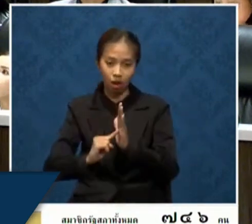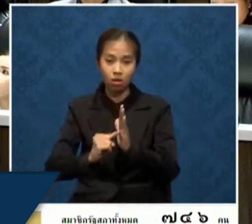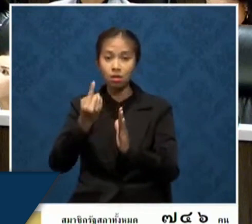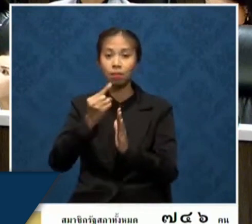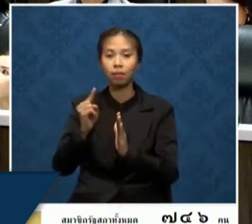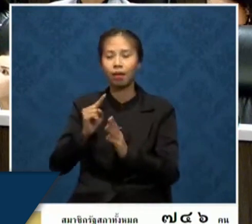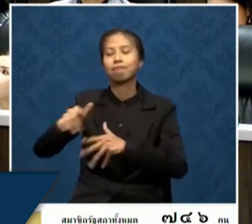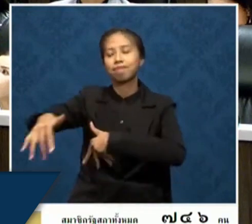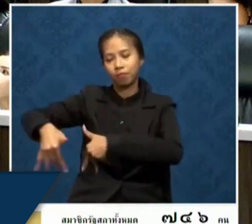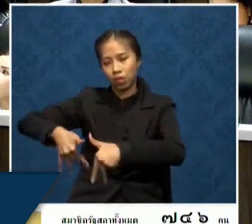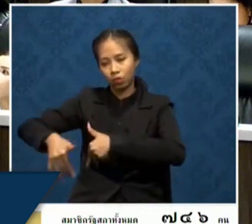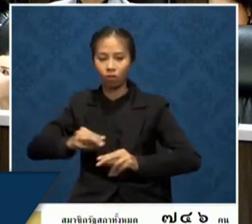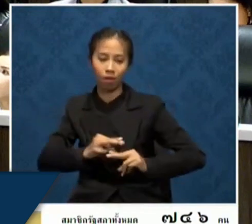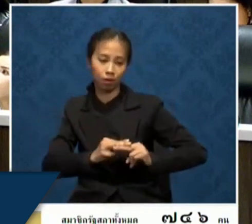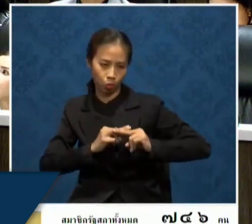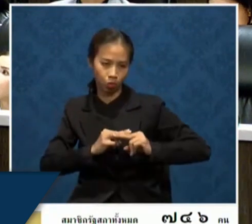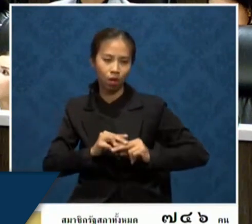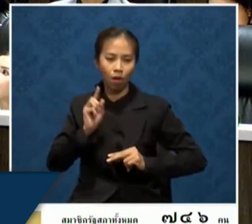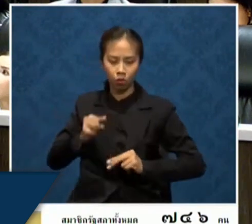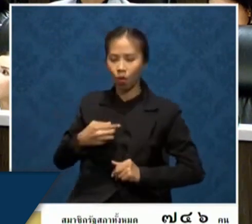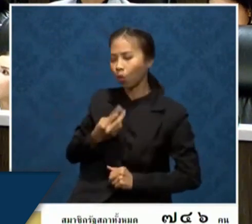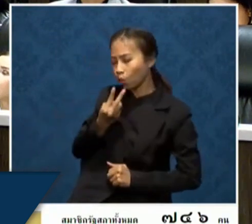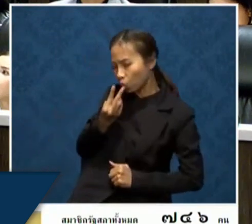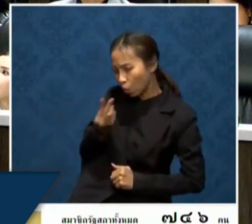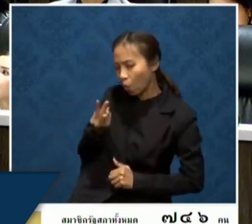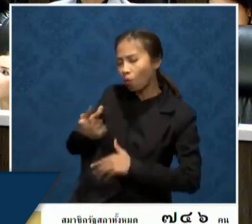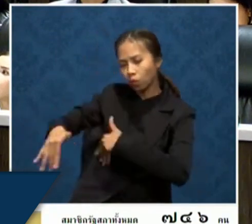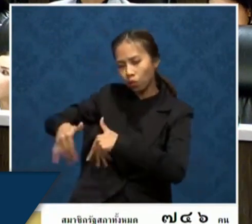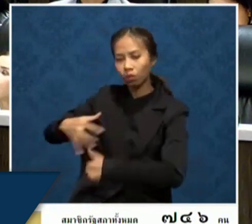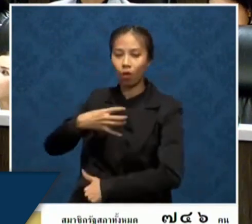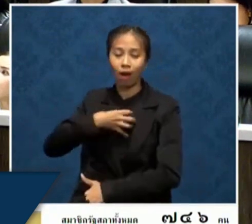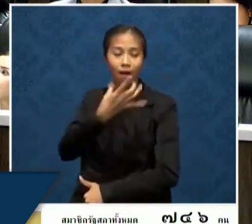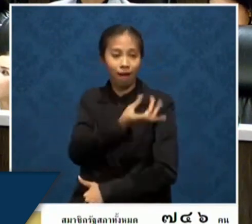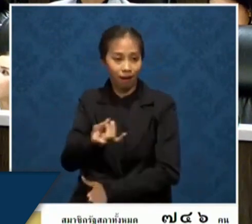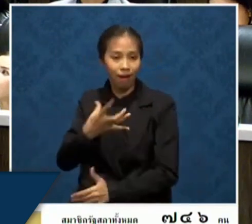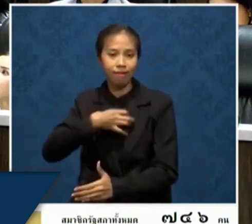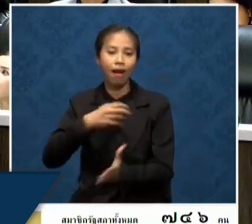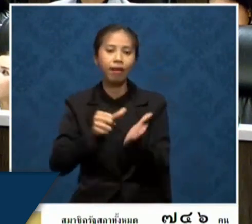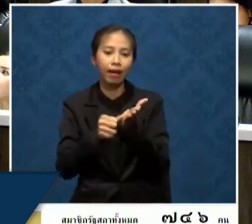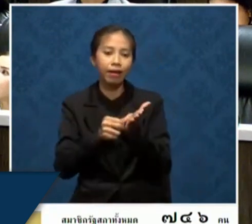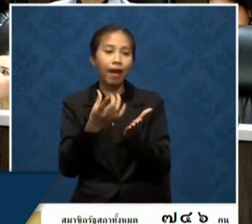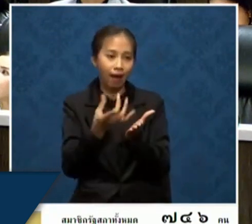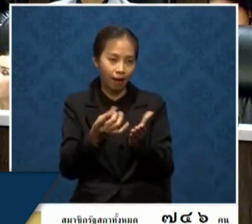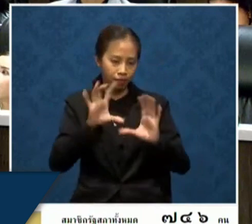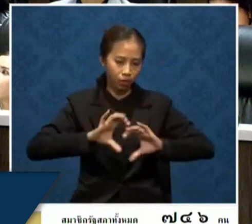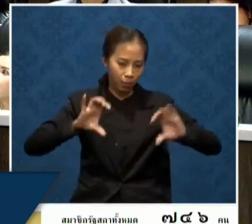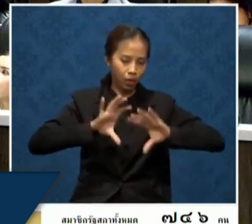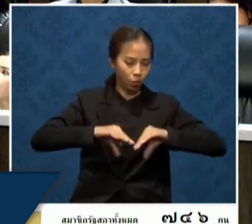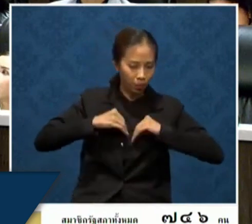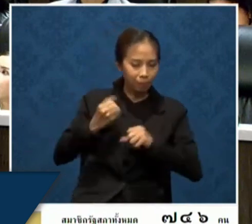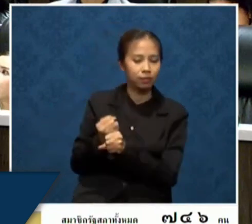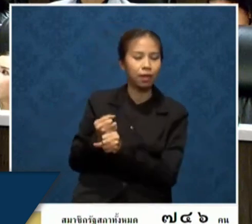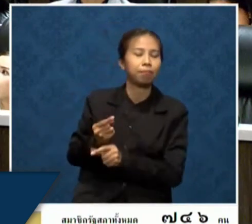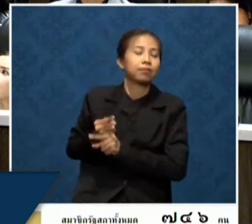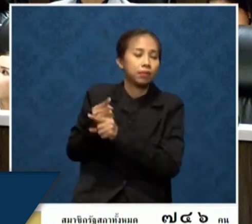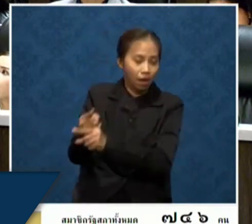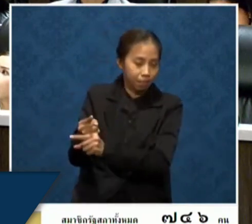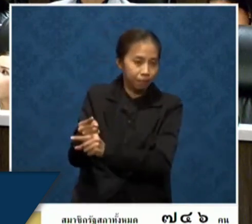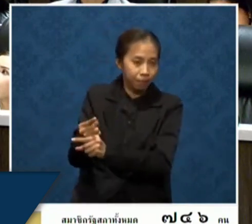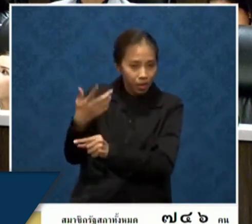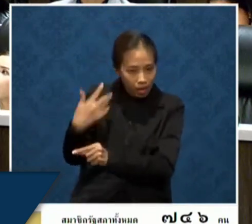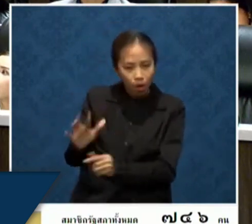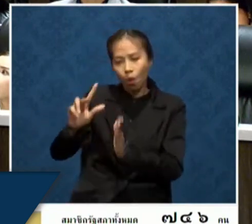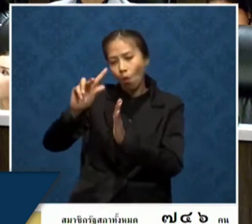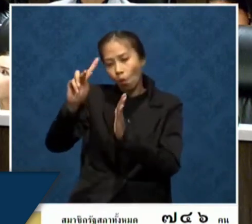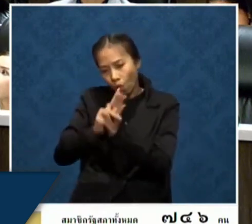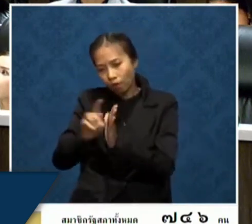ภาคเอกชนครับต้องฟังเขาว่าอยากให้แก้อะไรรวมถึงท่านนายกต้องมีกรอบเป้าหมายที่ชัดเจนแต่ต้นครับว่าจะแก้กฎใดระเบียบ